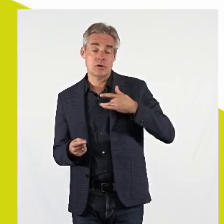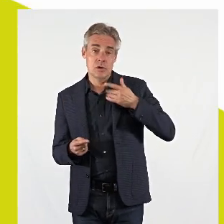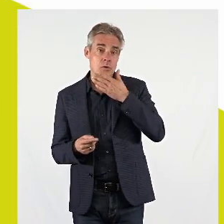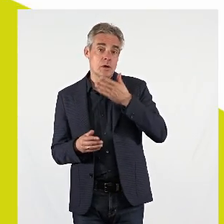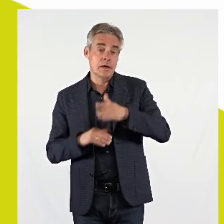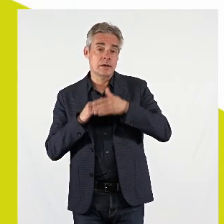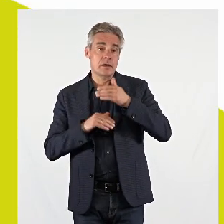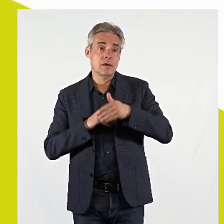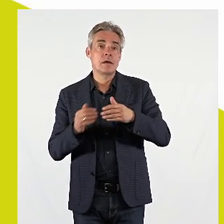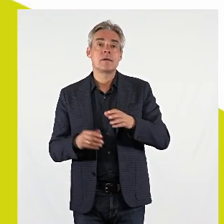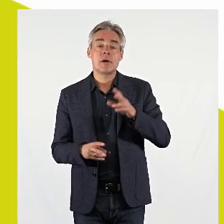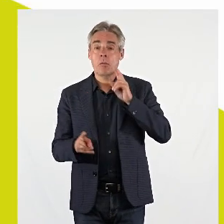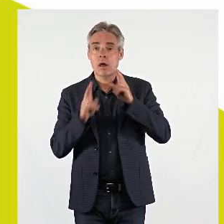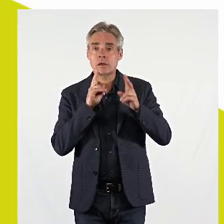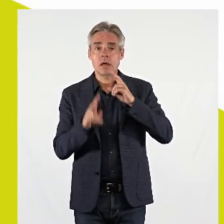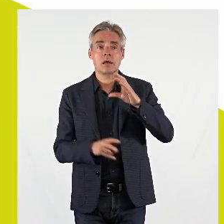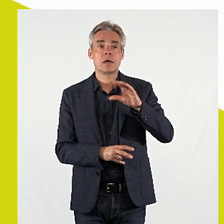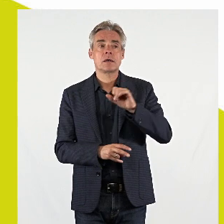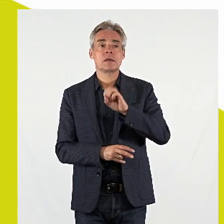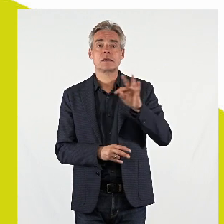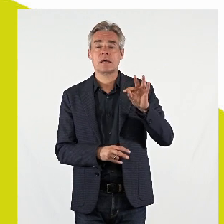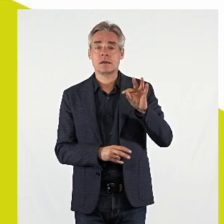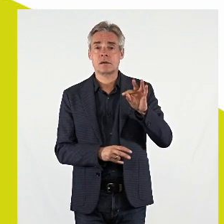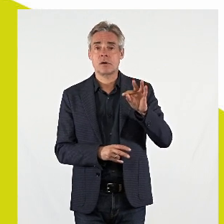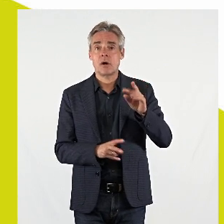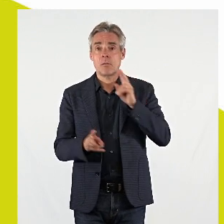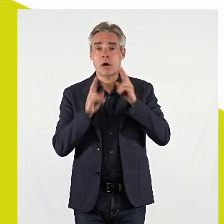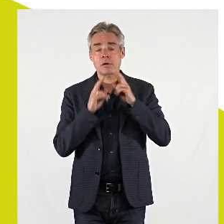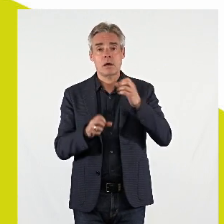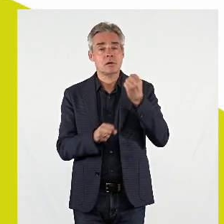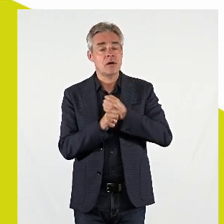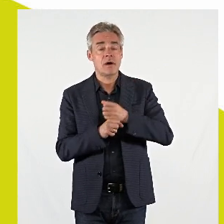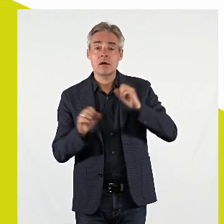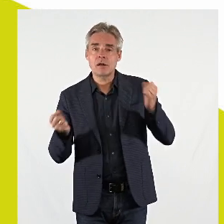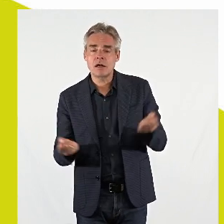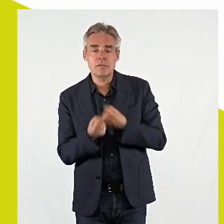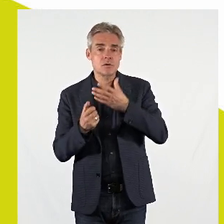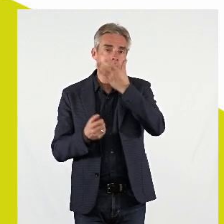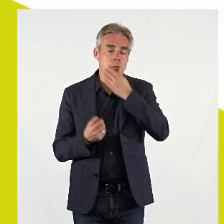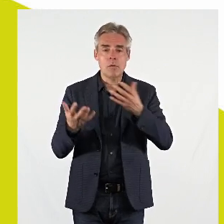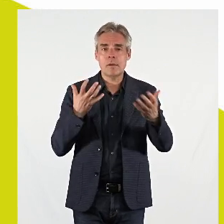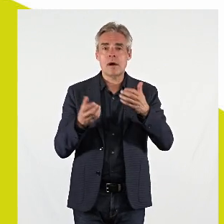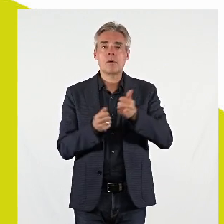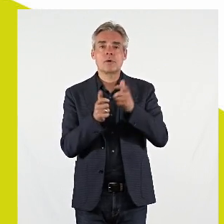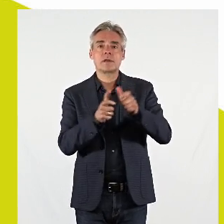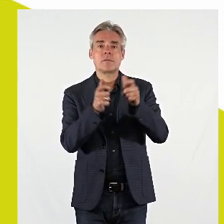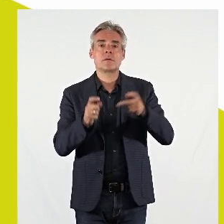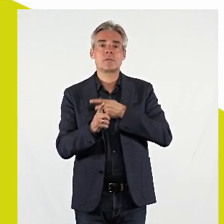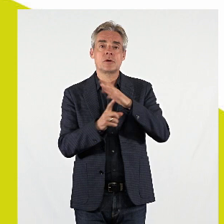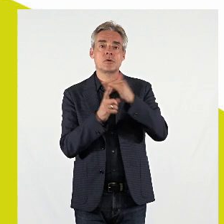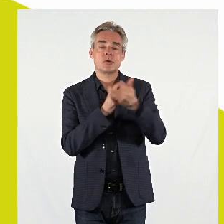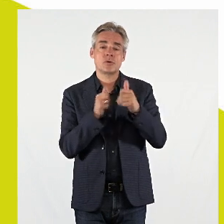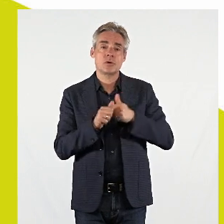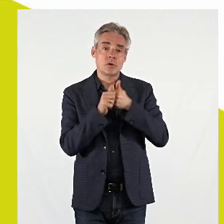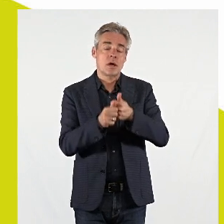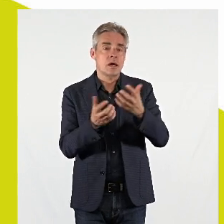CARSAT Bretagne aussi a fait un très joli travail d'animation et de réflexion avec plusieurs établissements médico-sociaux autour du métier d'aide-soignant,